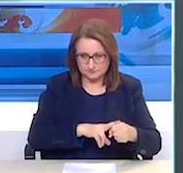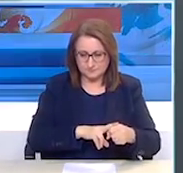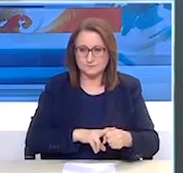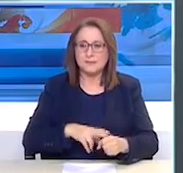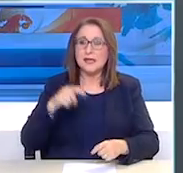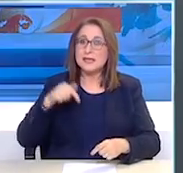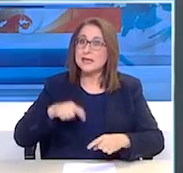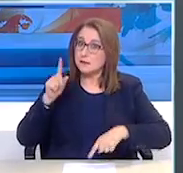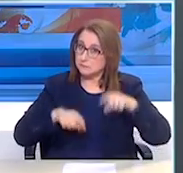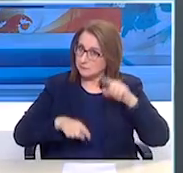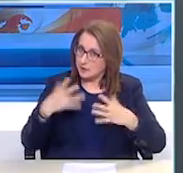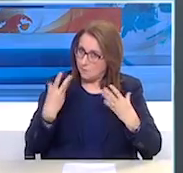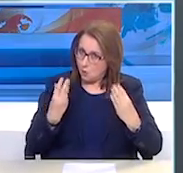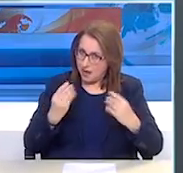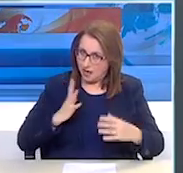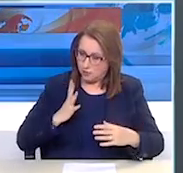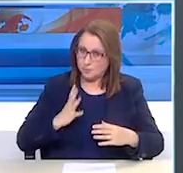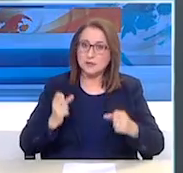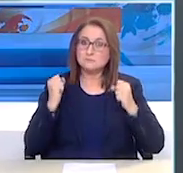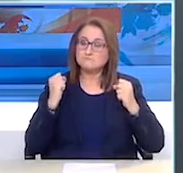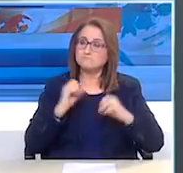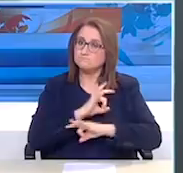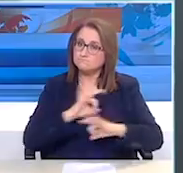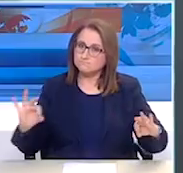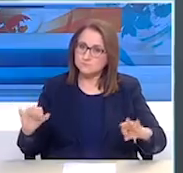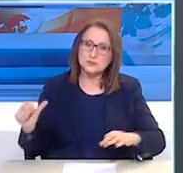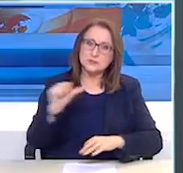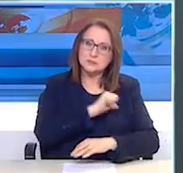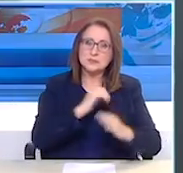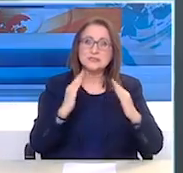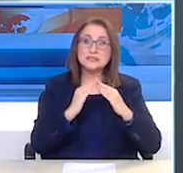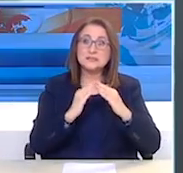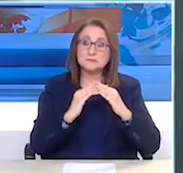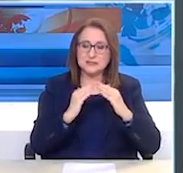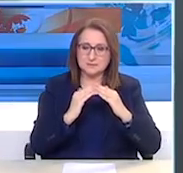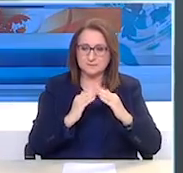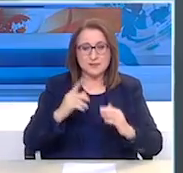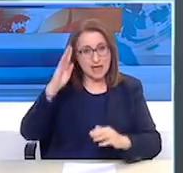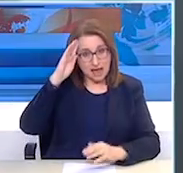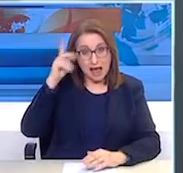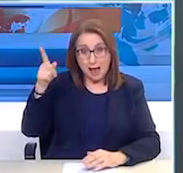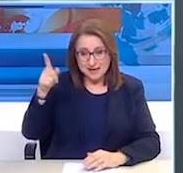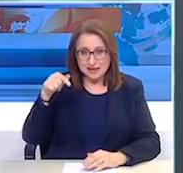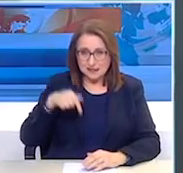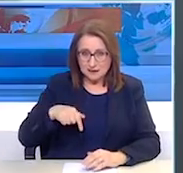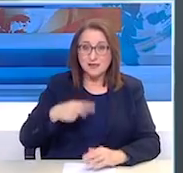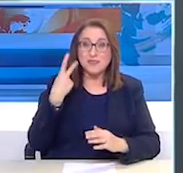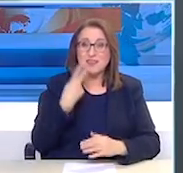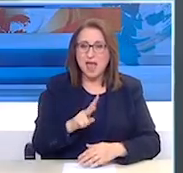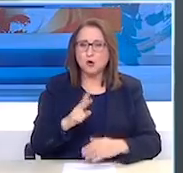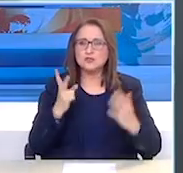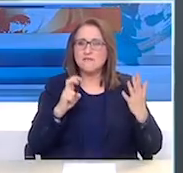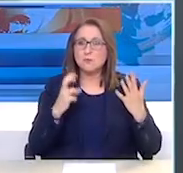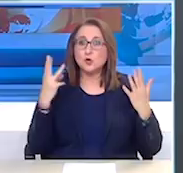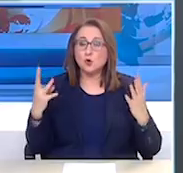τον ιό, ανέρωσαν και έγιναν καλά. Οι ΗΠΑ, οι Ηνωμένες Πολιτείες της Αμερικής, έχουν πλέον περισσότερα από